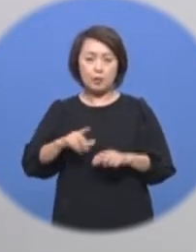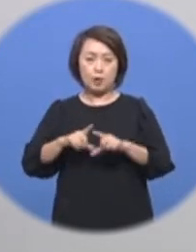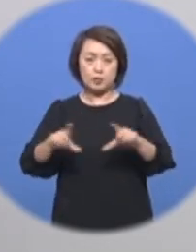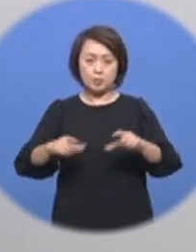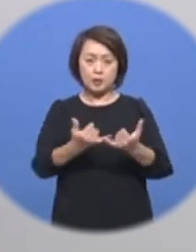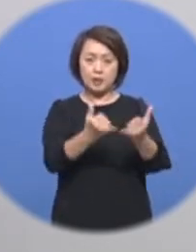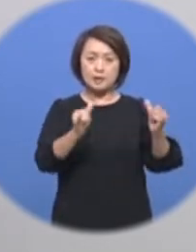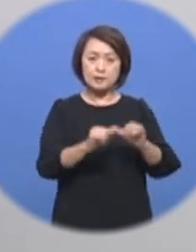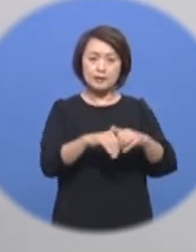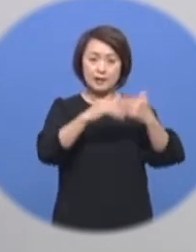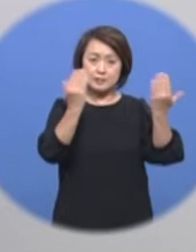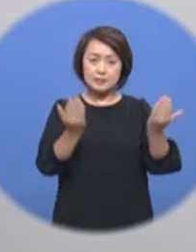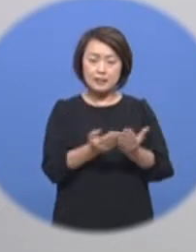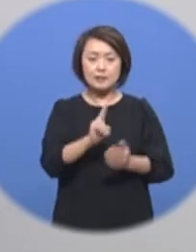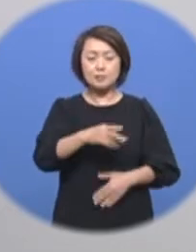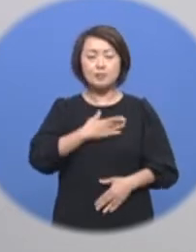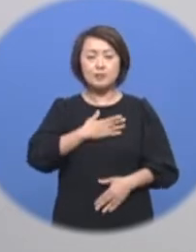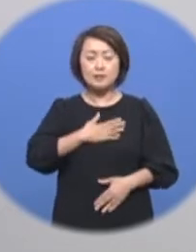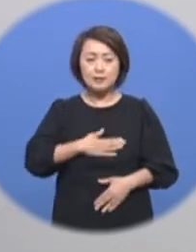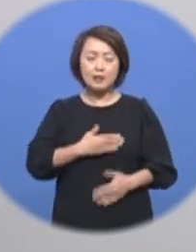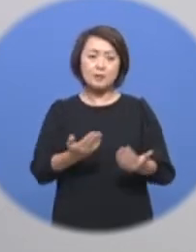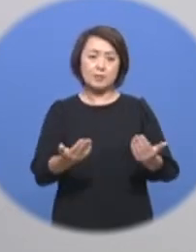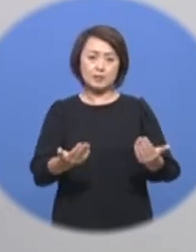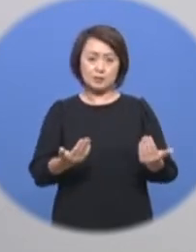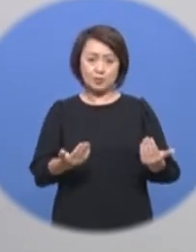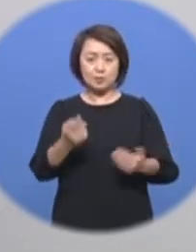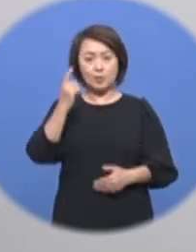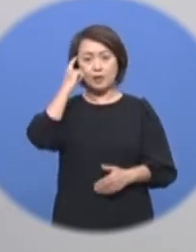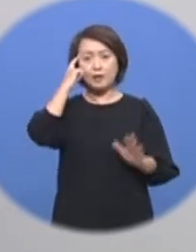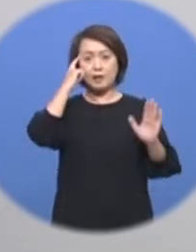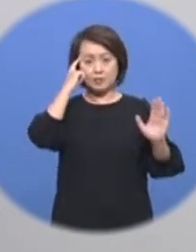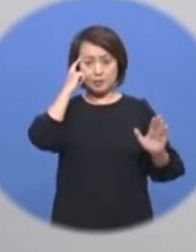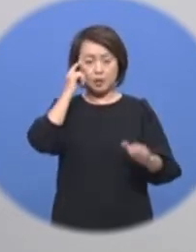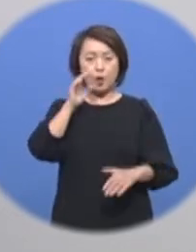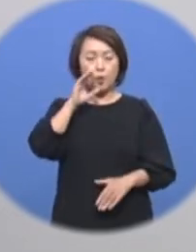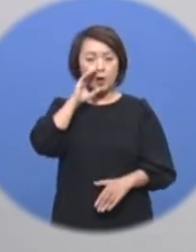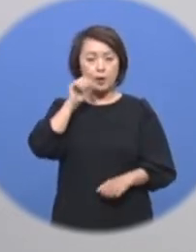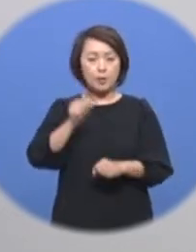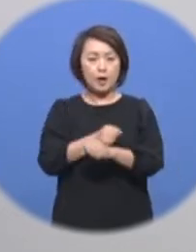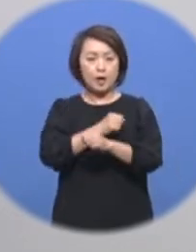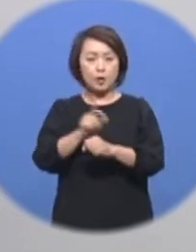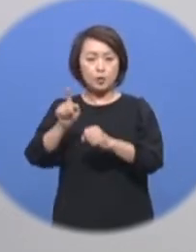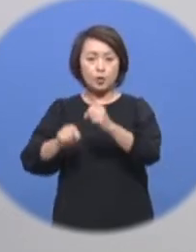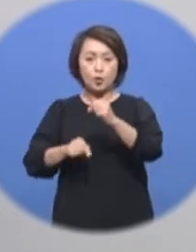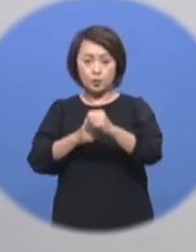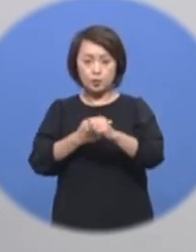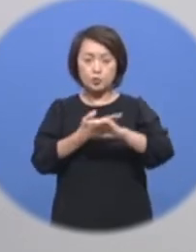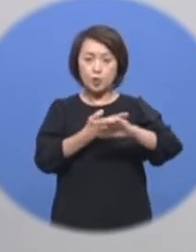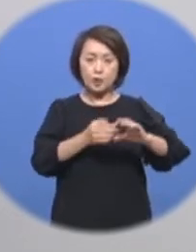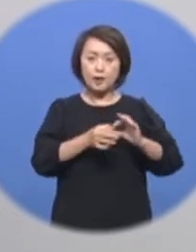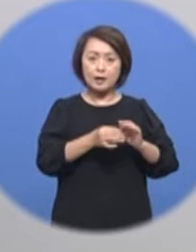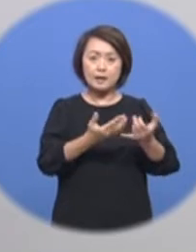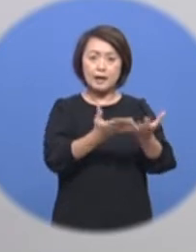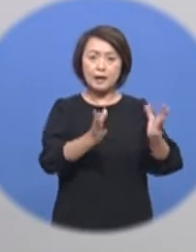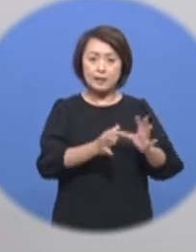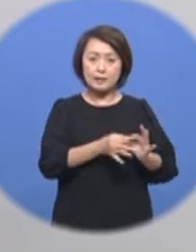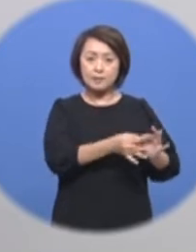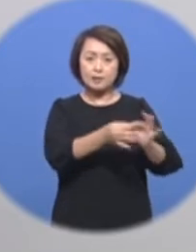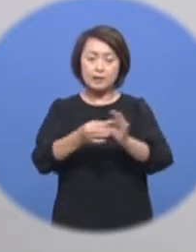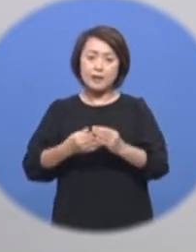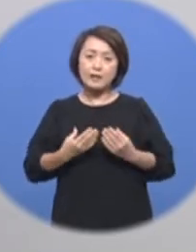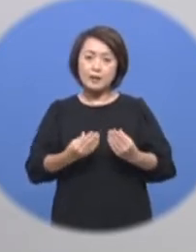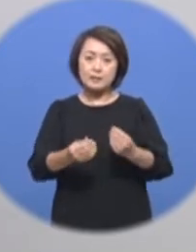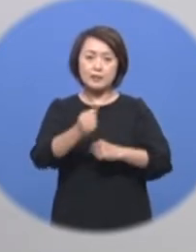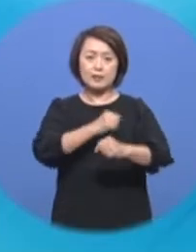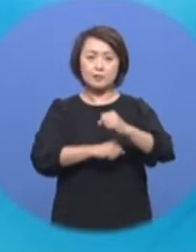社会全体の理解も必要と考えておりまして、和歌山労働局をはじめ関係団体と連携しながら取